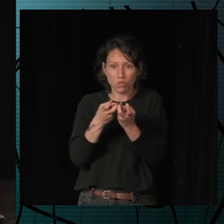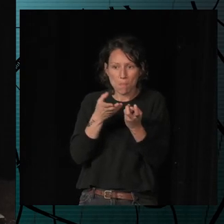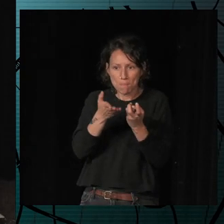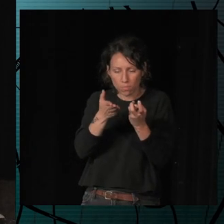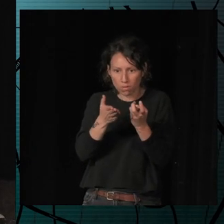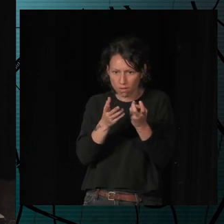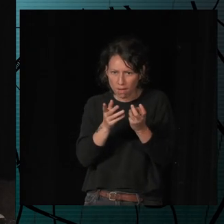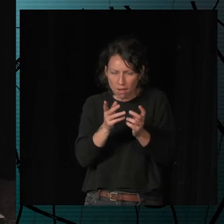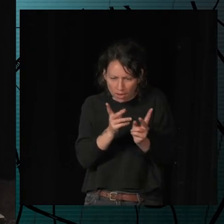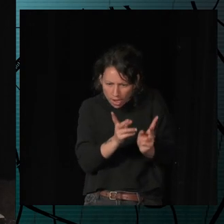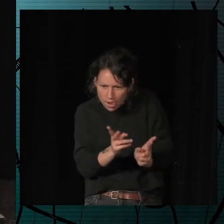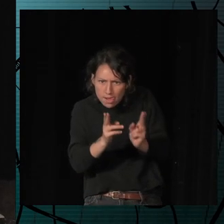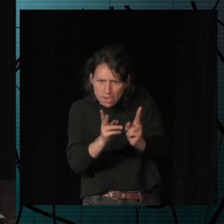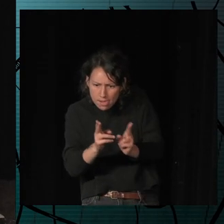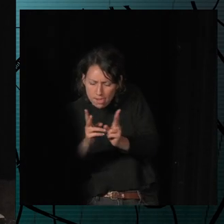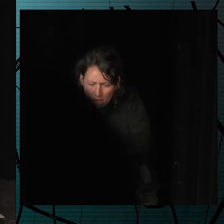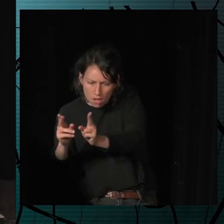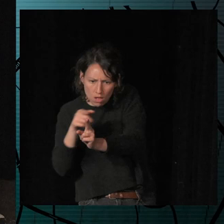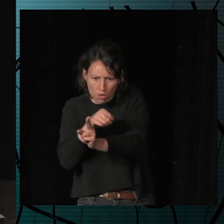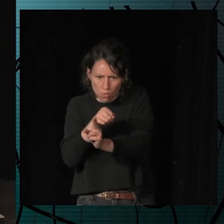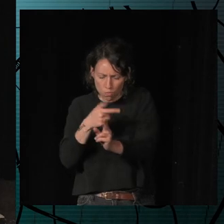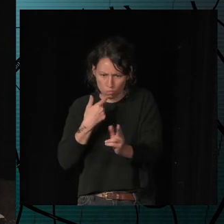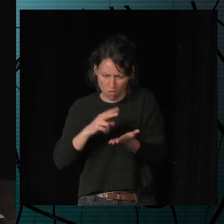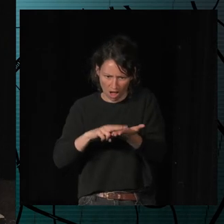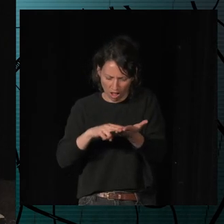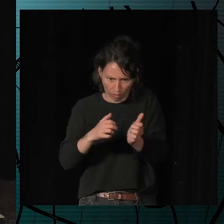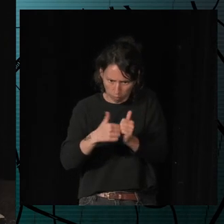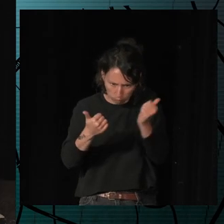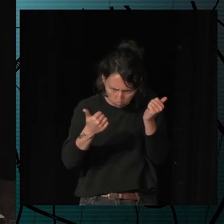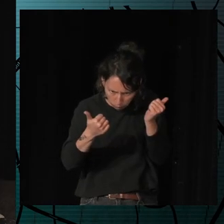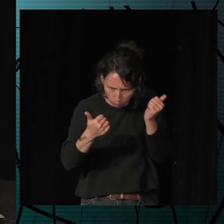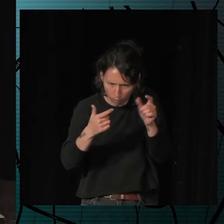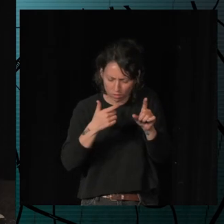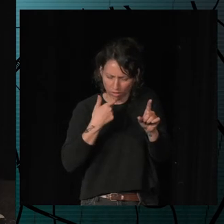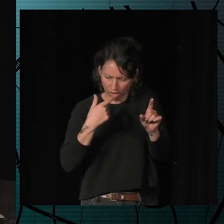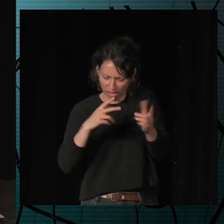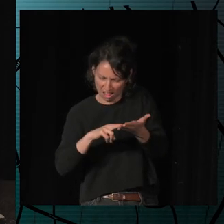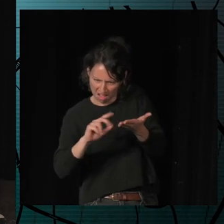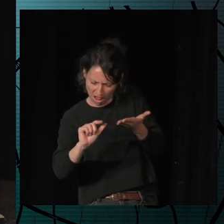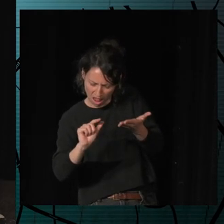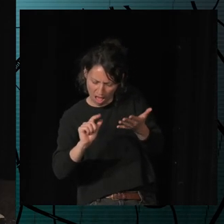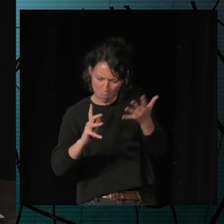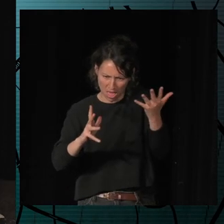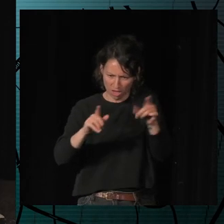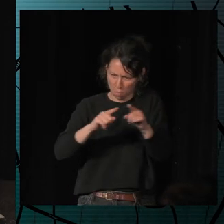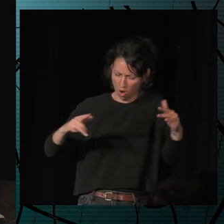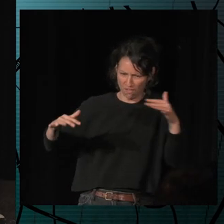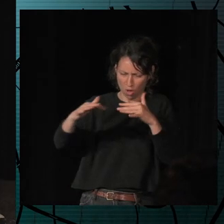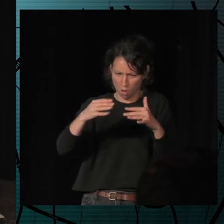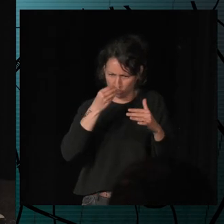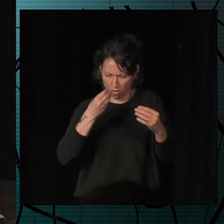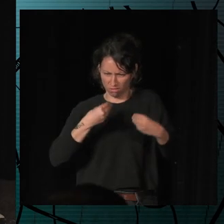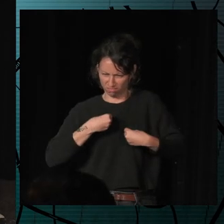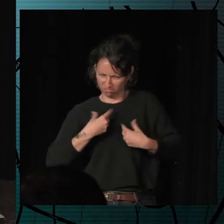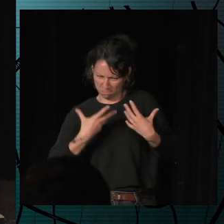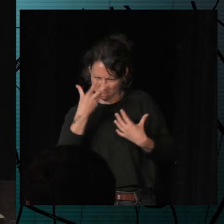certains passages des rendus où la réalité est réellement distordue à tel point qu'on perçoit des fragments de la réalité mais on arrive jamais à comprendre réellement les environnements notamment